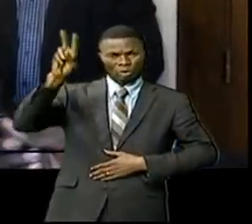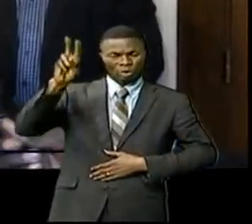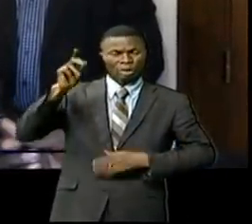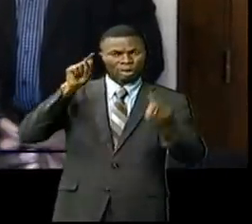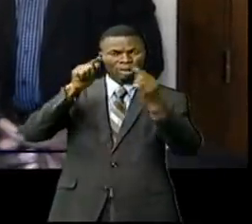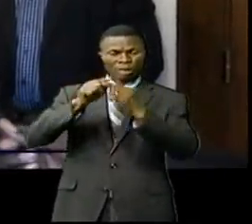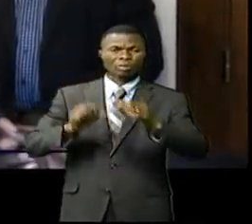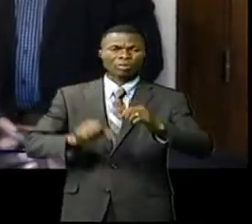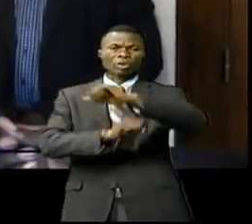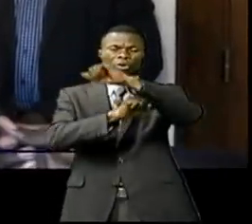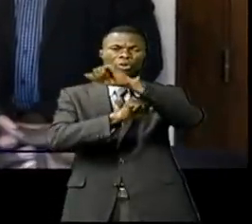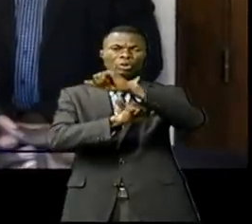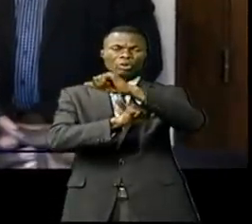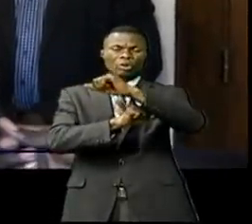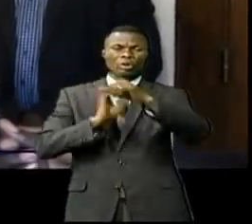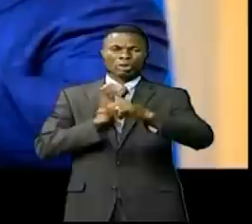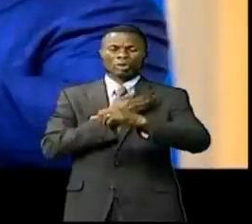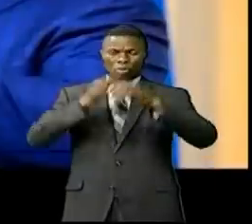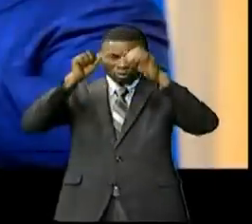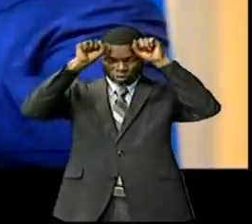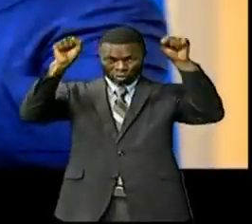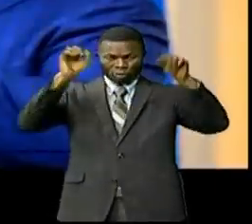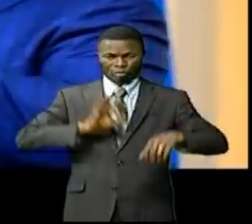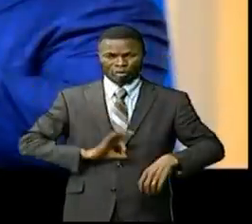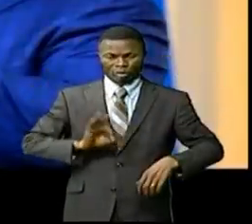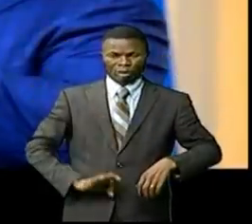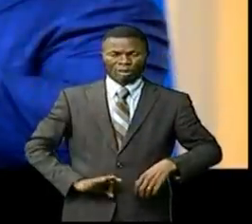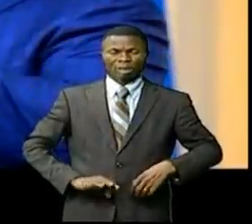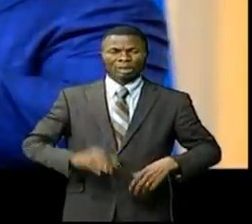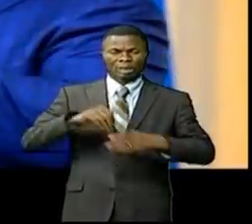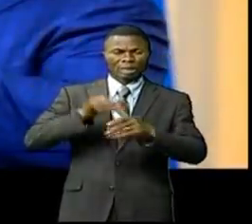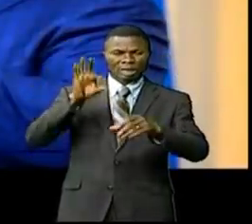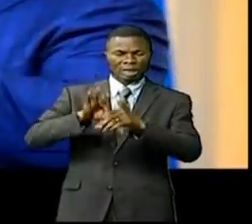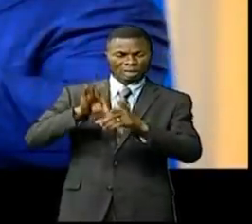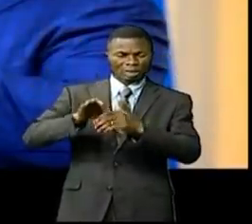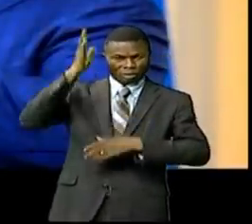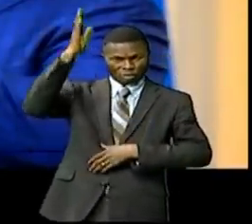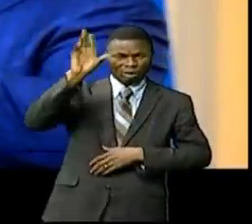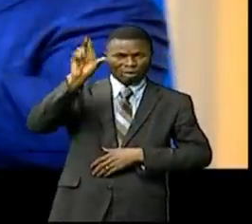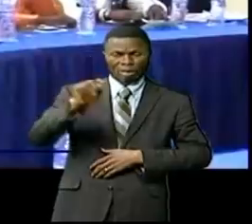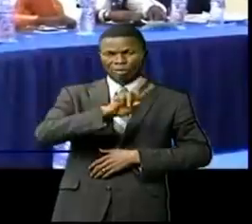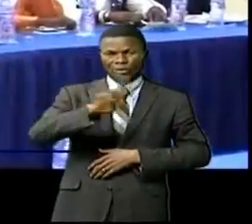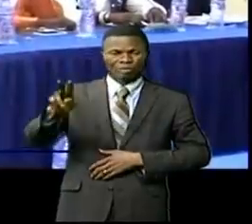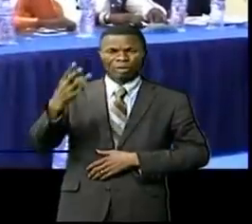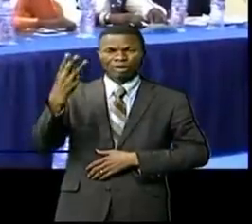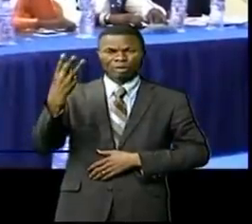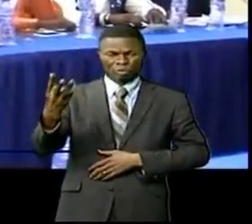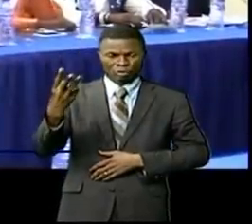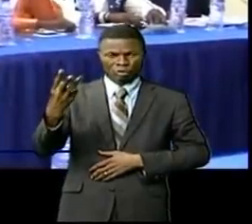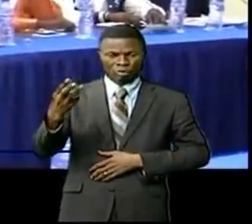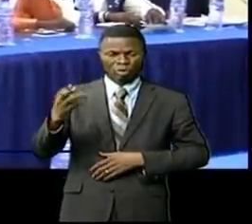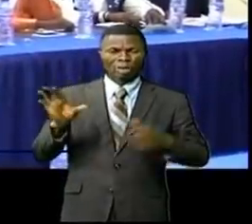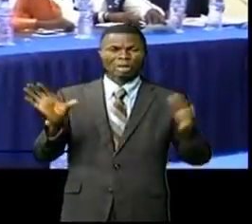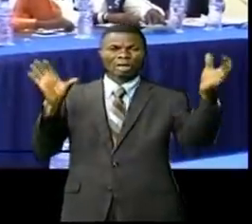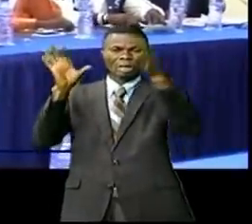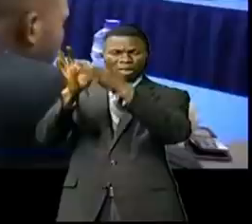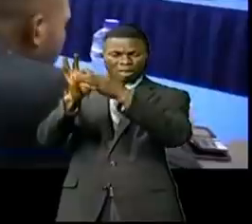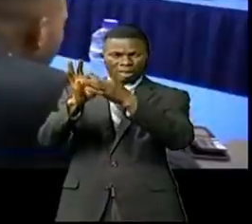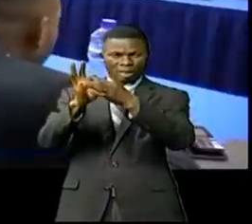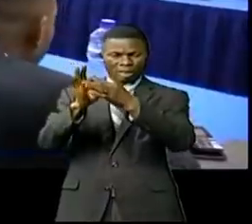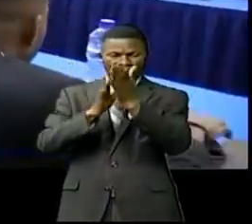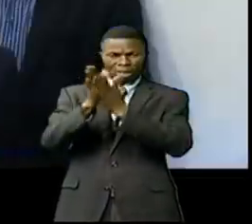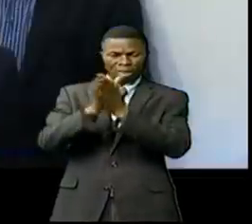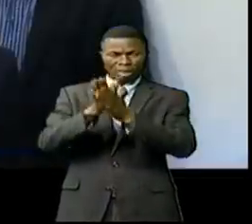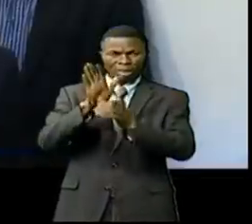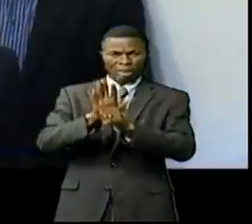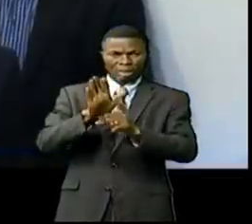de soutenir les chefs de l'État dans la préparation des élections 2023. Une alliance qui vaut son pesant d'or. Parce